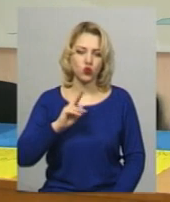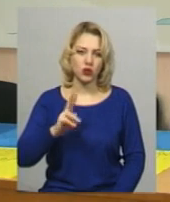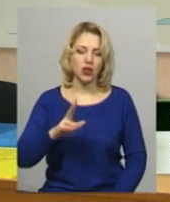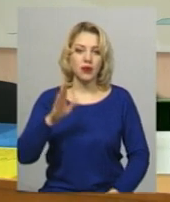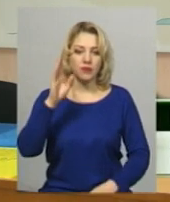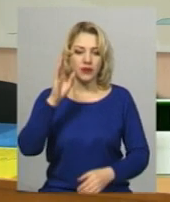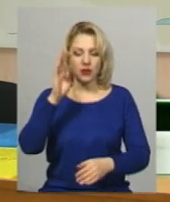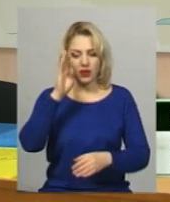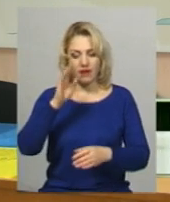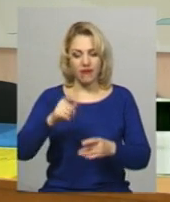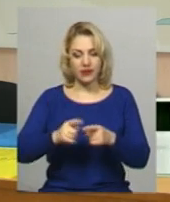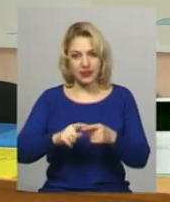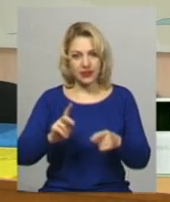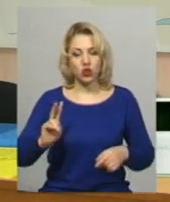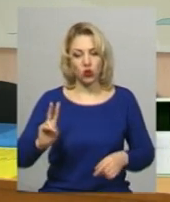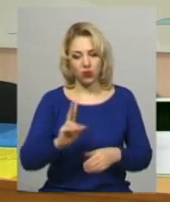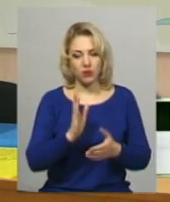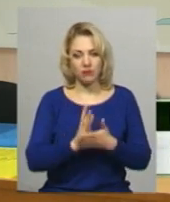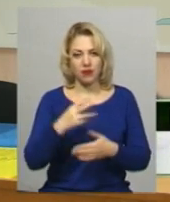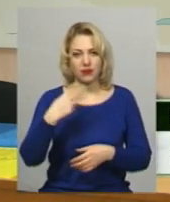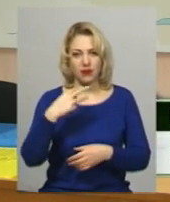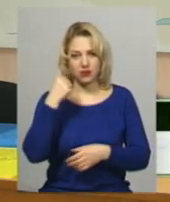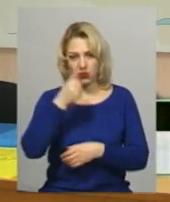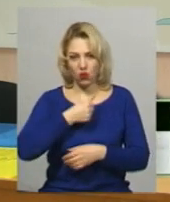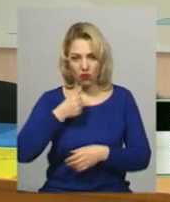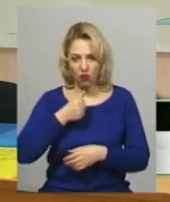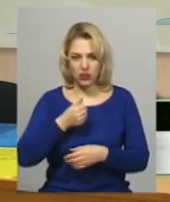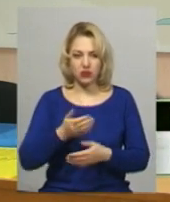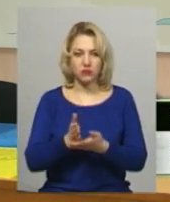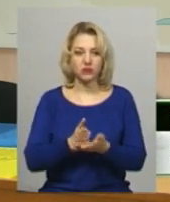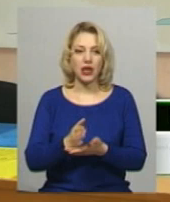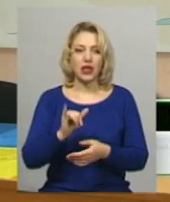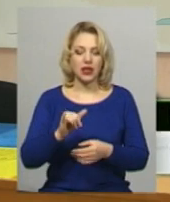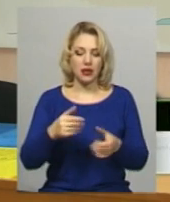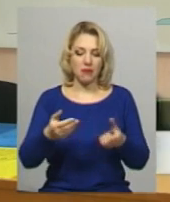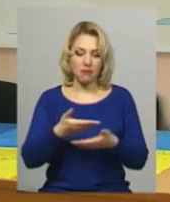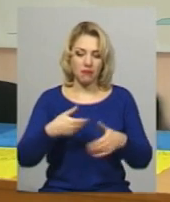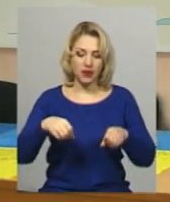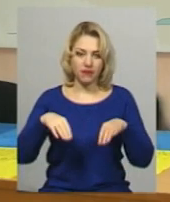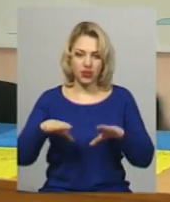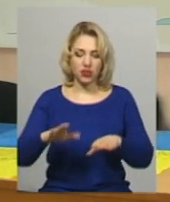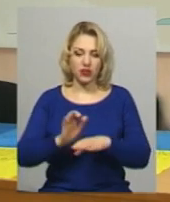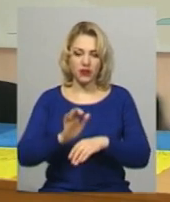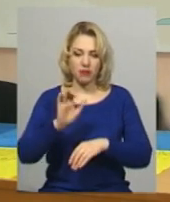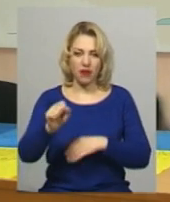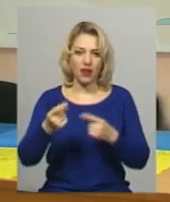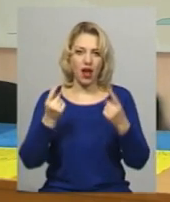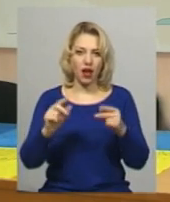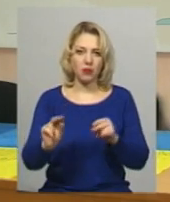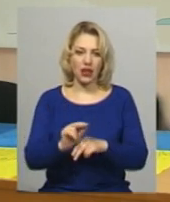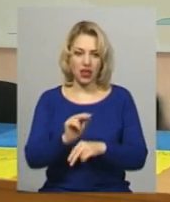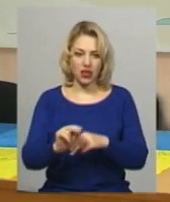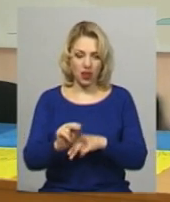має вік порядка 30 років. Ми вирішили його відправити на капітальний